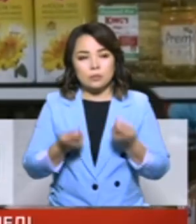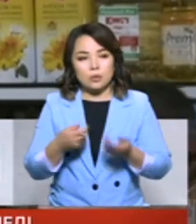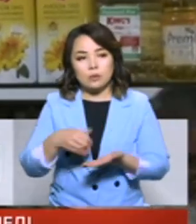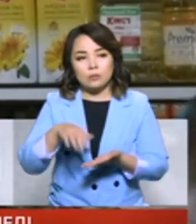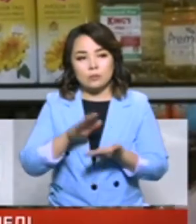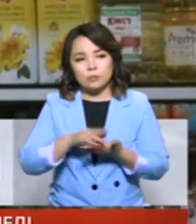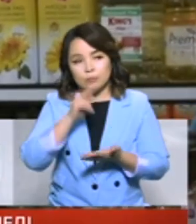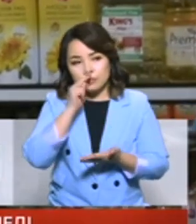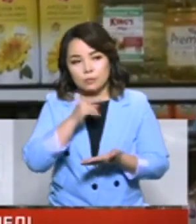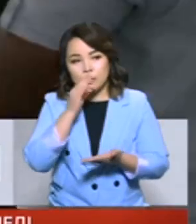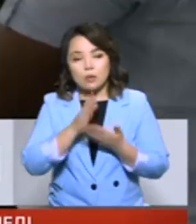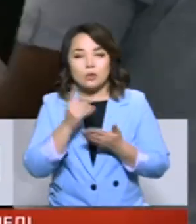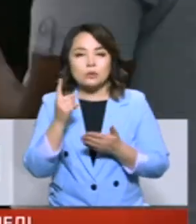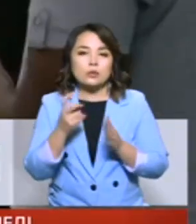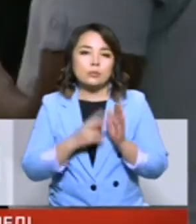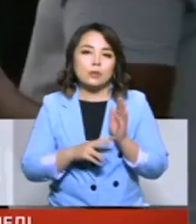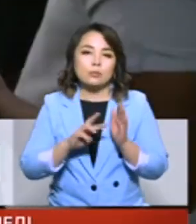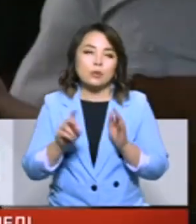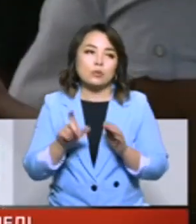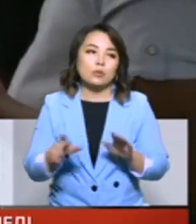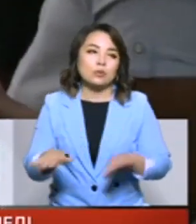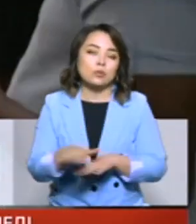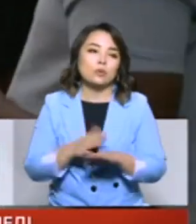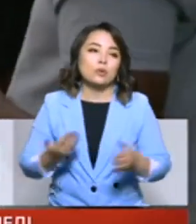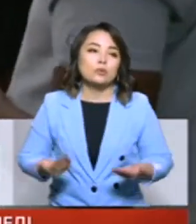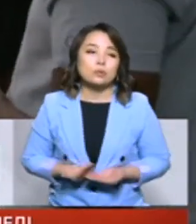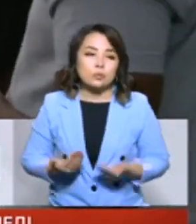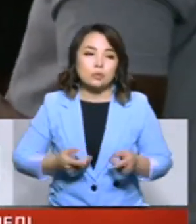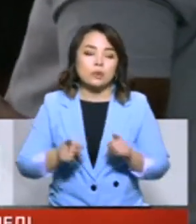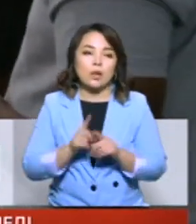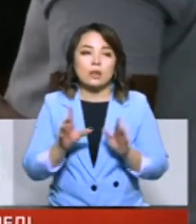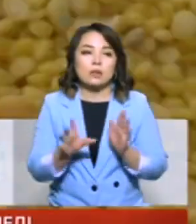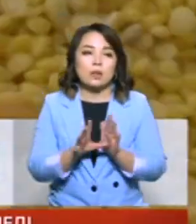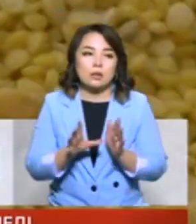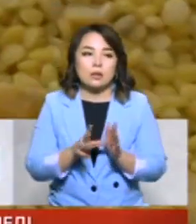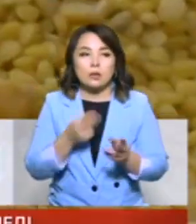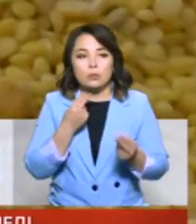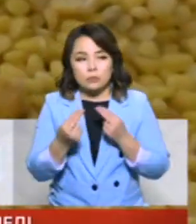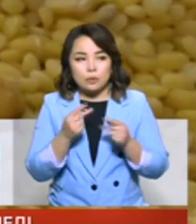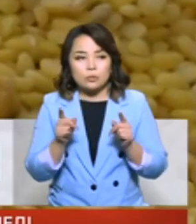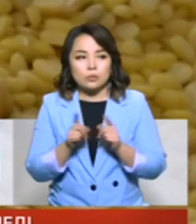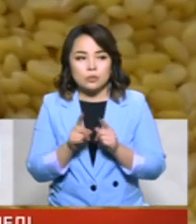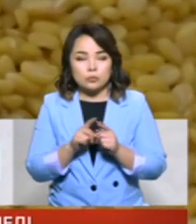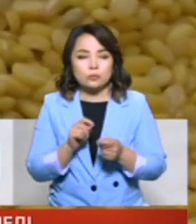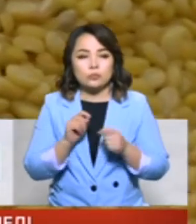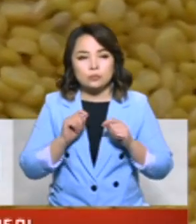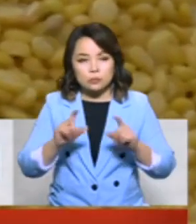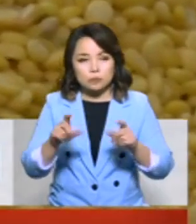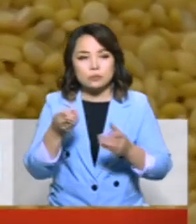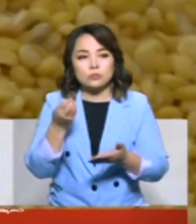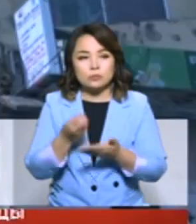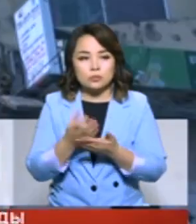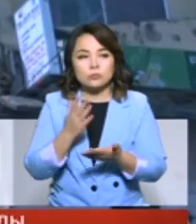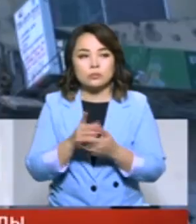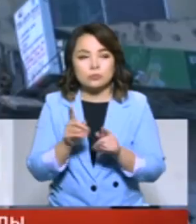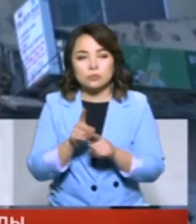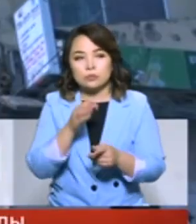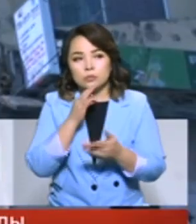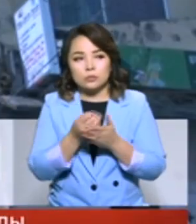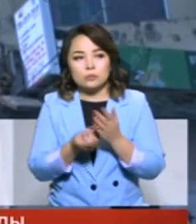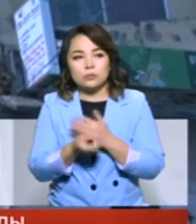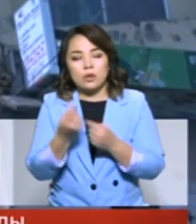иелері кінәлі. 170 миллион тұрғыны бар ел онсыз да энергия азық-түлік бағасының шарықтауы мен валютаның әлсіреуінен